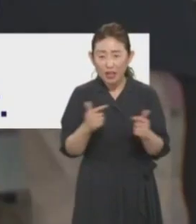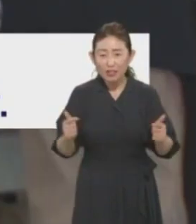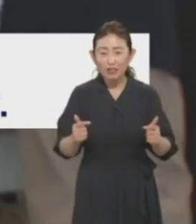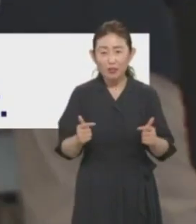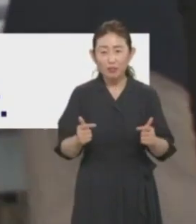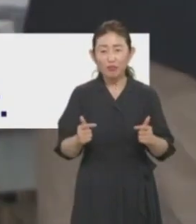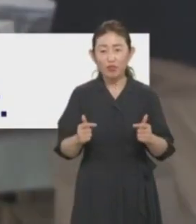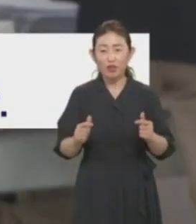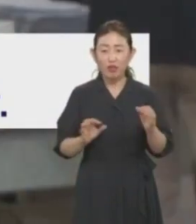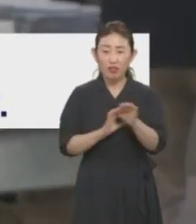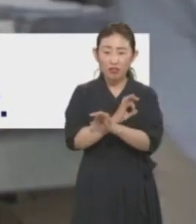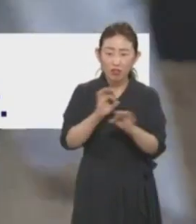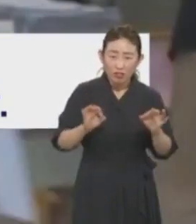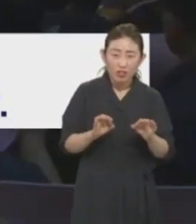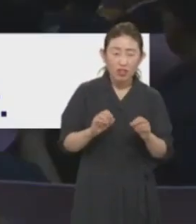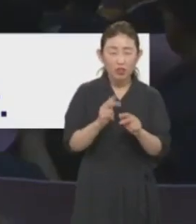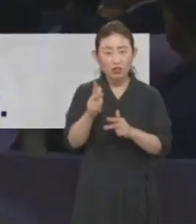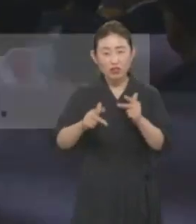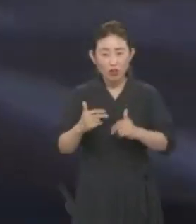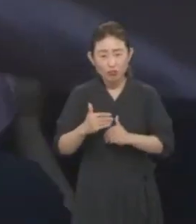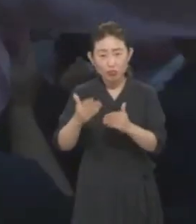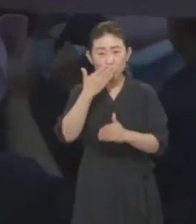가속이 붙을 걸로 기대합니다.